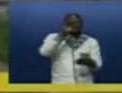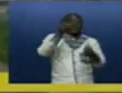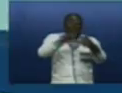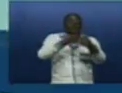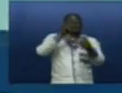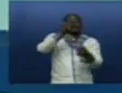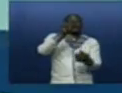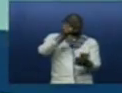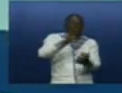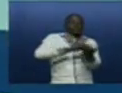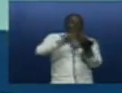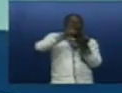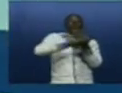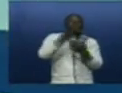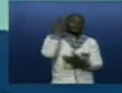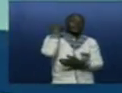dernier.